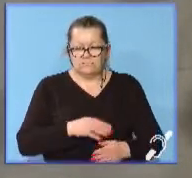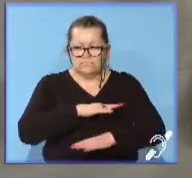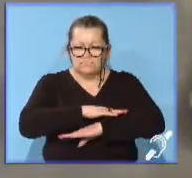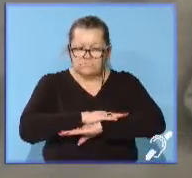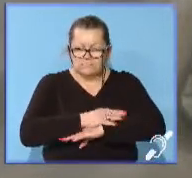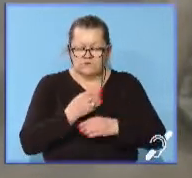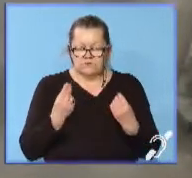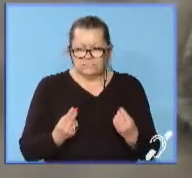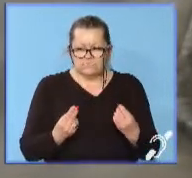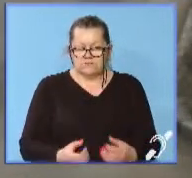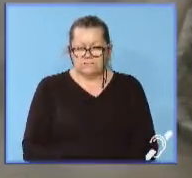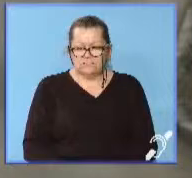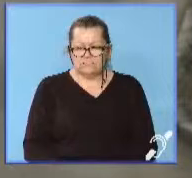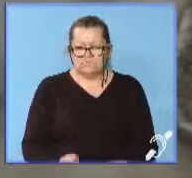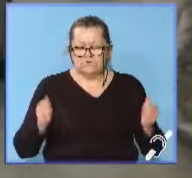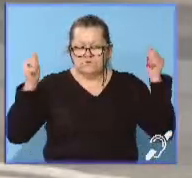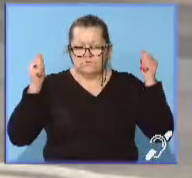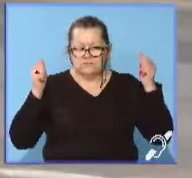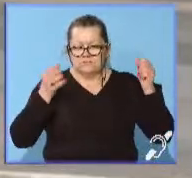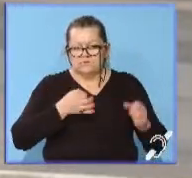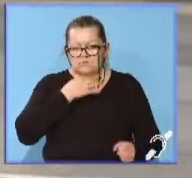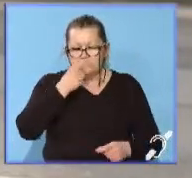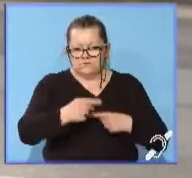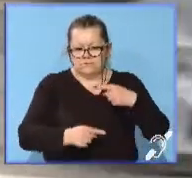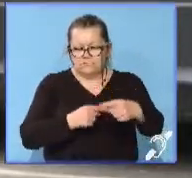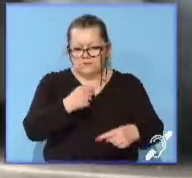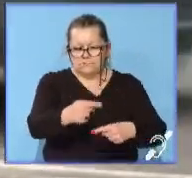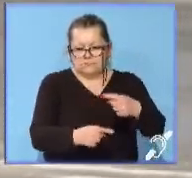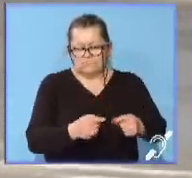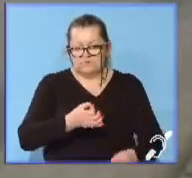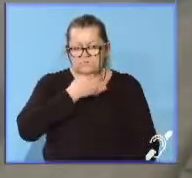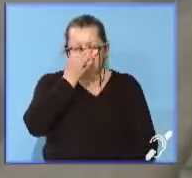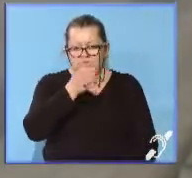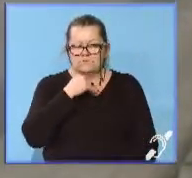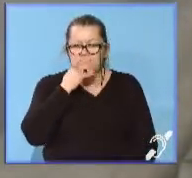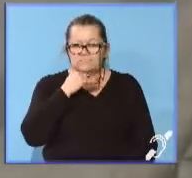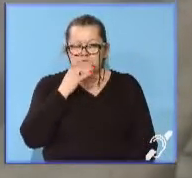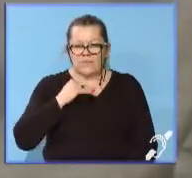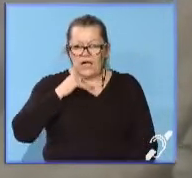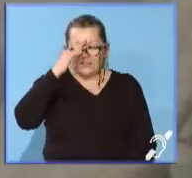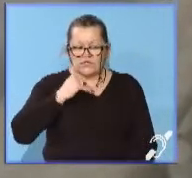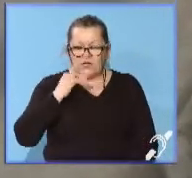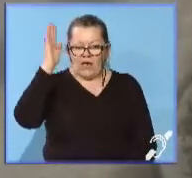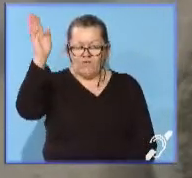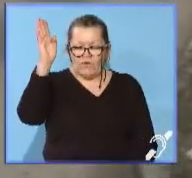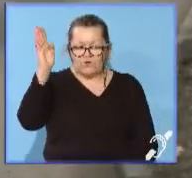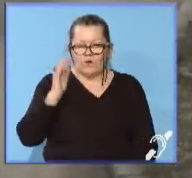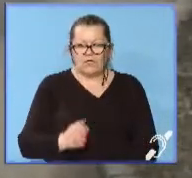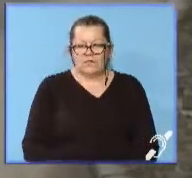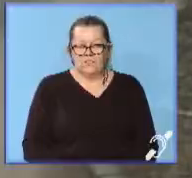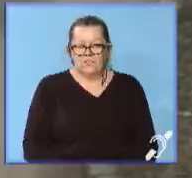și liniștii publice protestatarii susțin că vor continua să și exprime nemulțumirile și în zilele